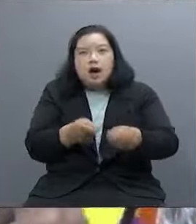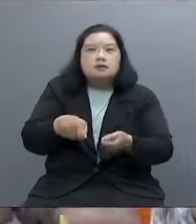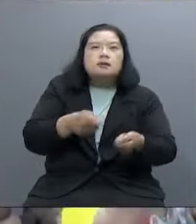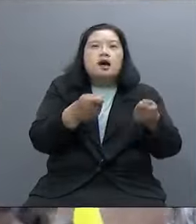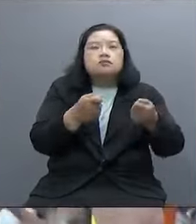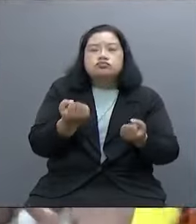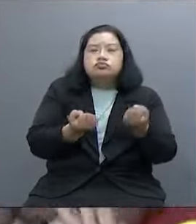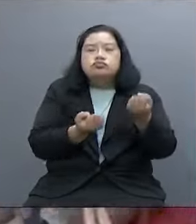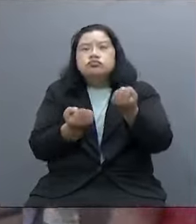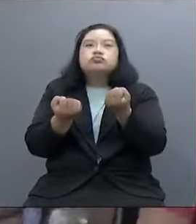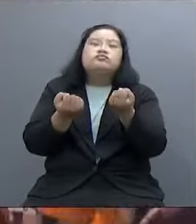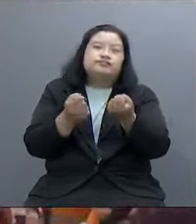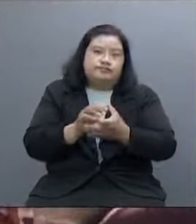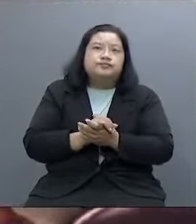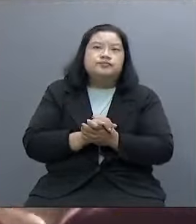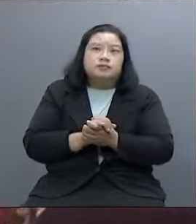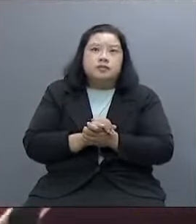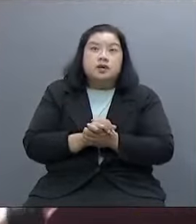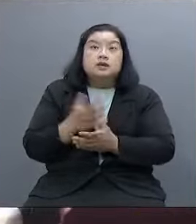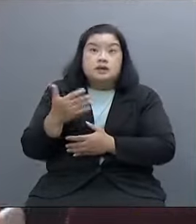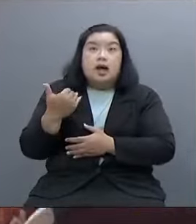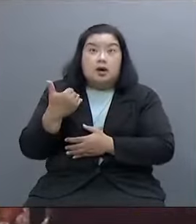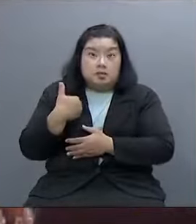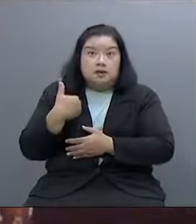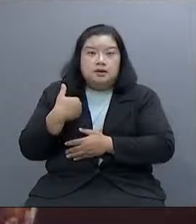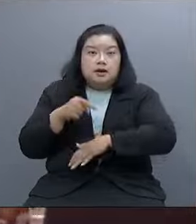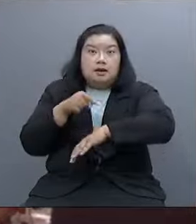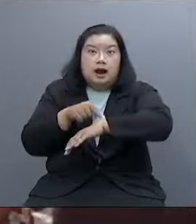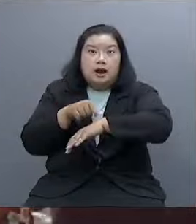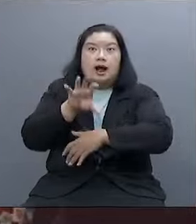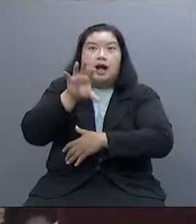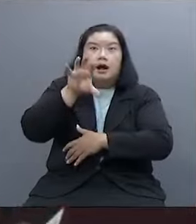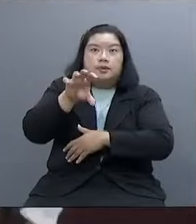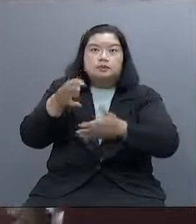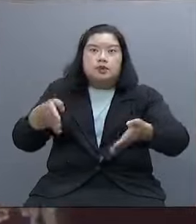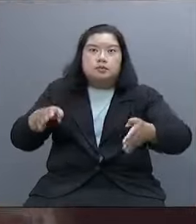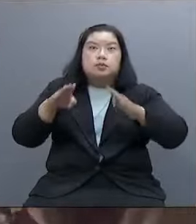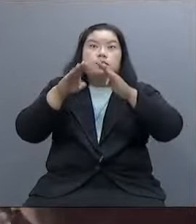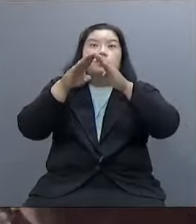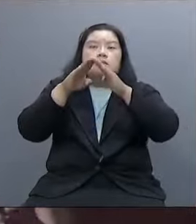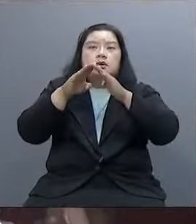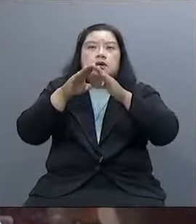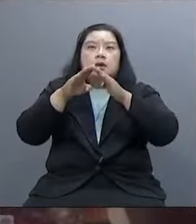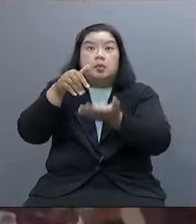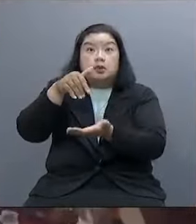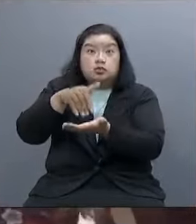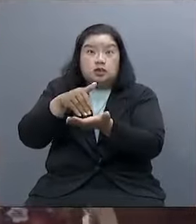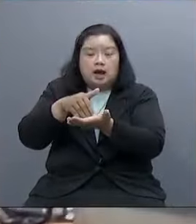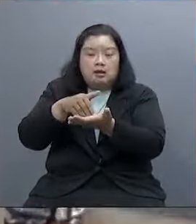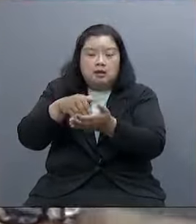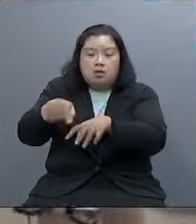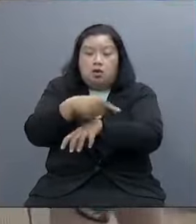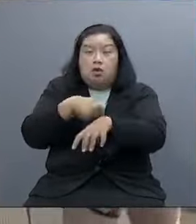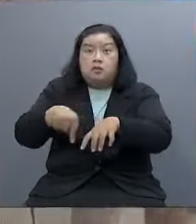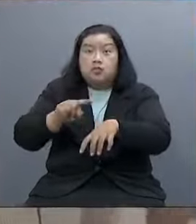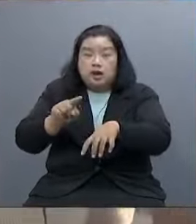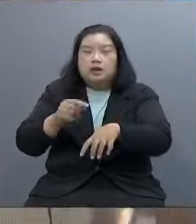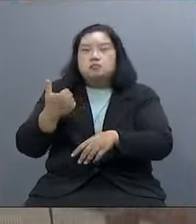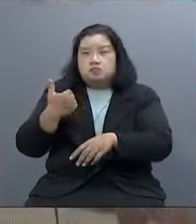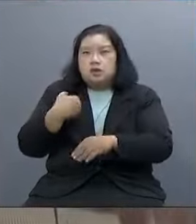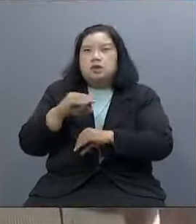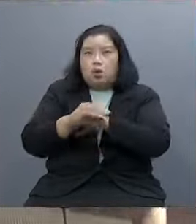นึ่งค่ะที่บริเวณหอนาฬิกานะคะเทศบาลเมืองเบตงค่ะซึ่งเป็นสถานที่จัดงานโครงการอนุรักษ์สืบสานและเรียนรู้วัฒนธร